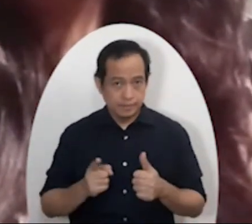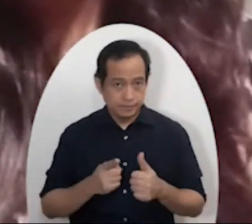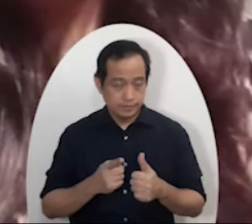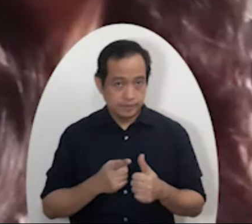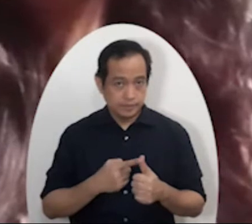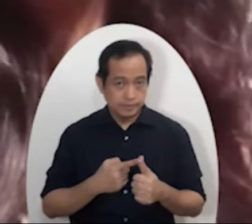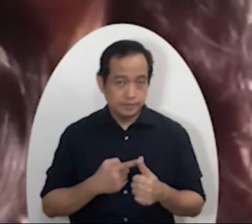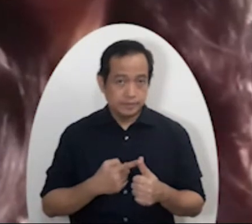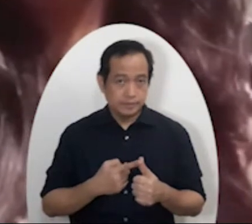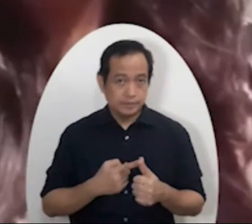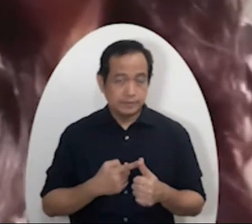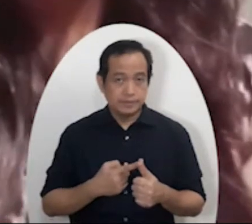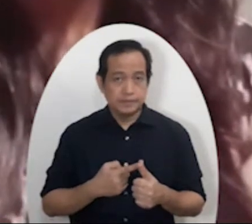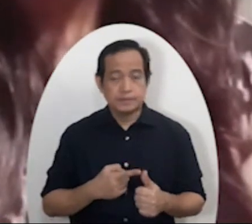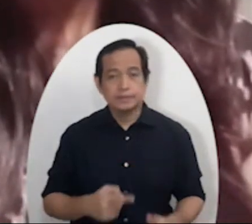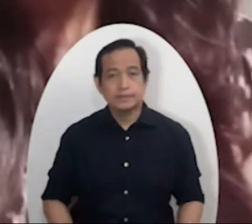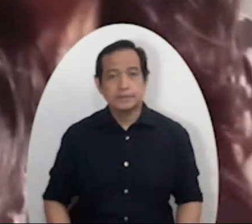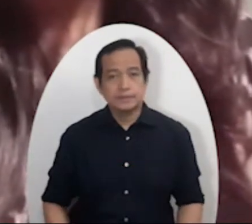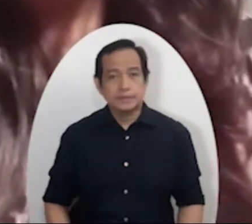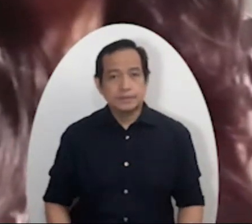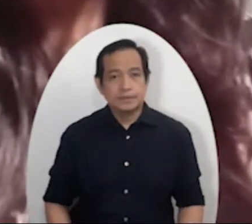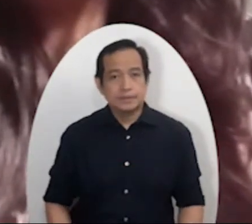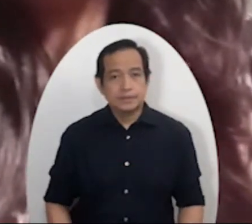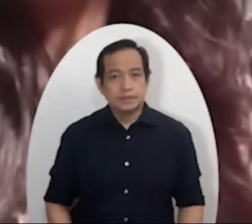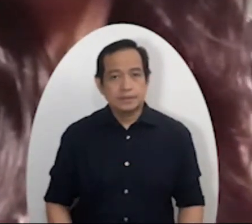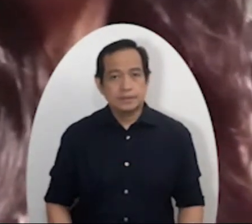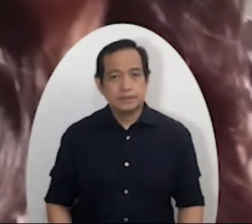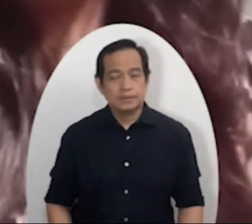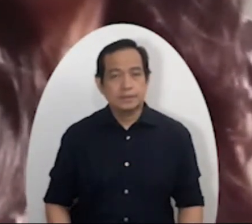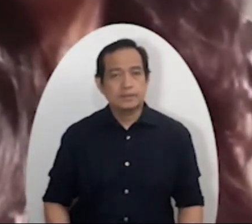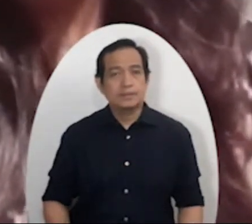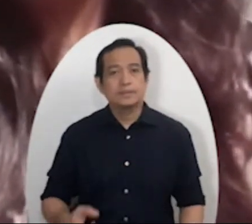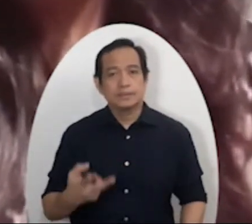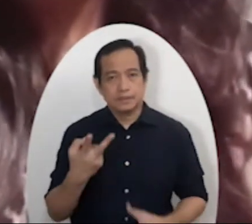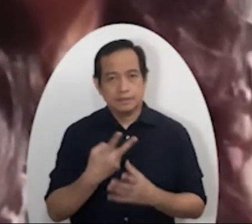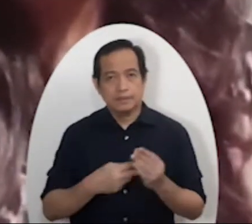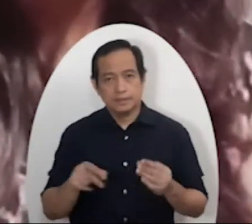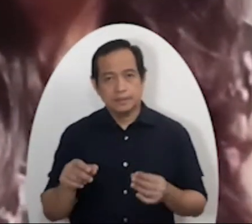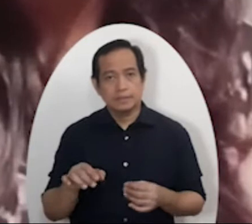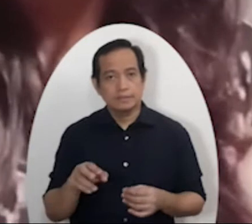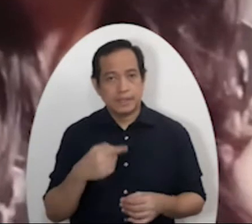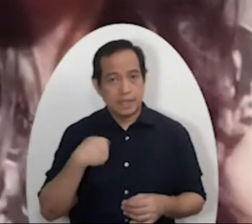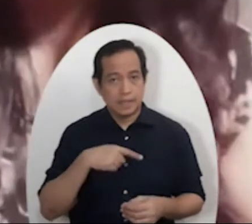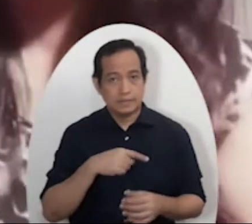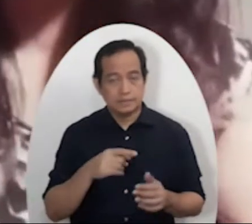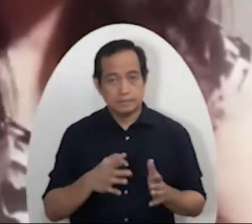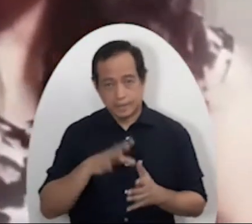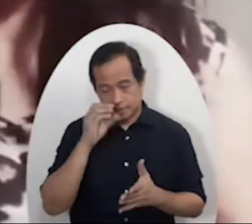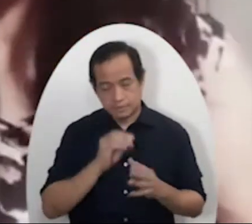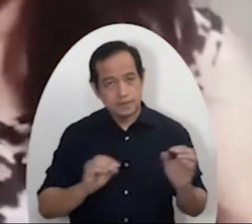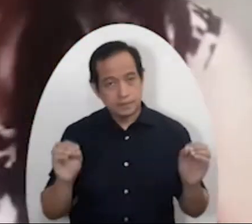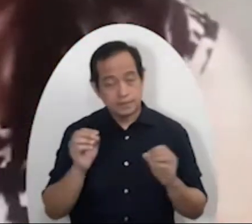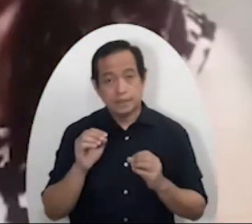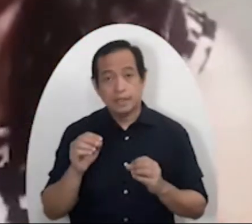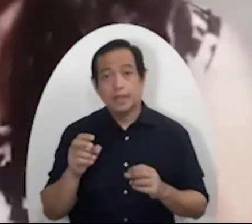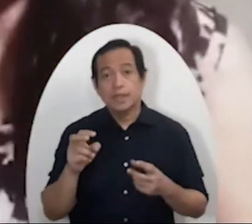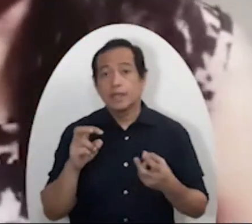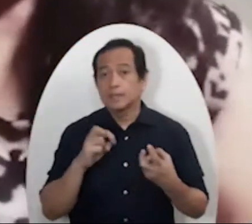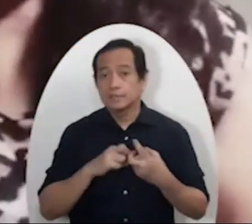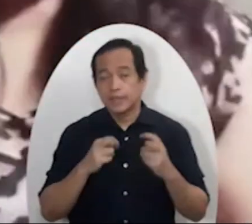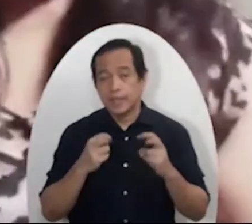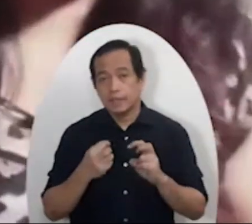Maraming sanhi ng pagkawala ng mata o dahilan upang tanggalin ito. Maaring congenital, ibig sabihin pinanganak